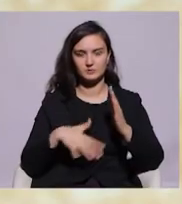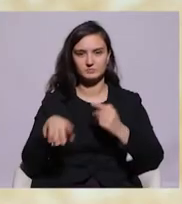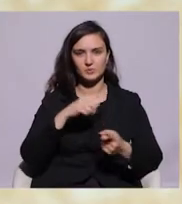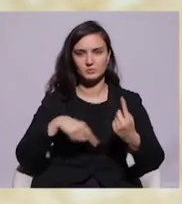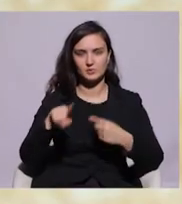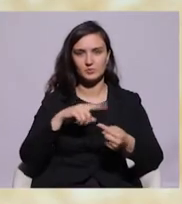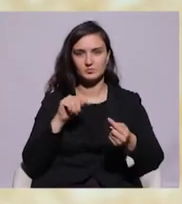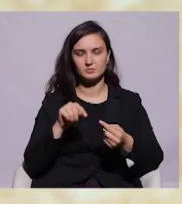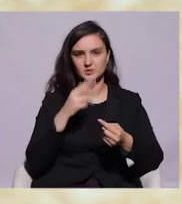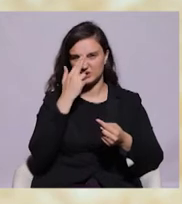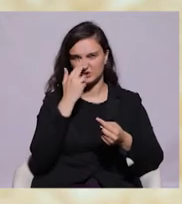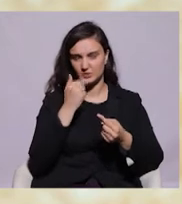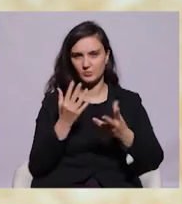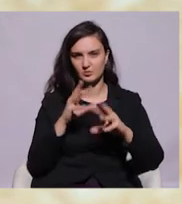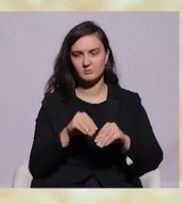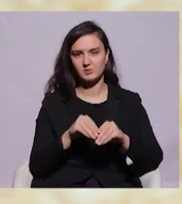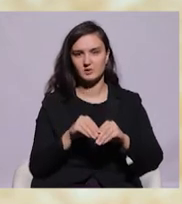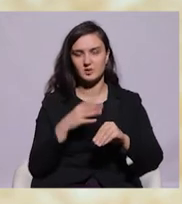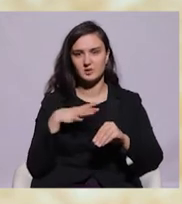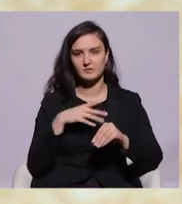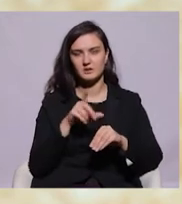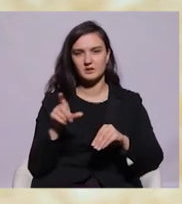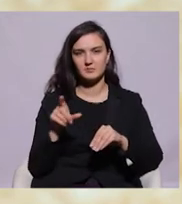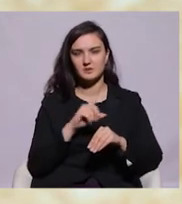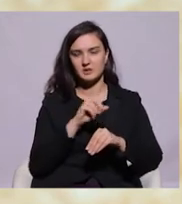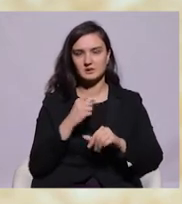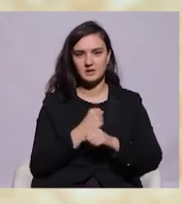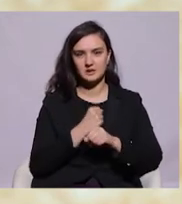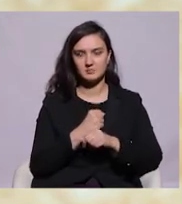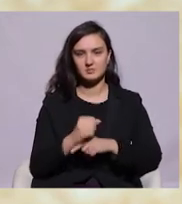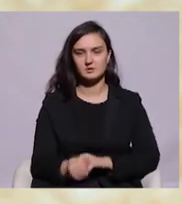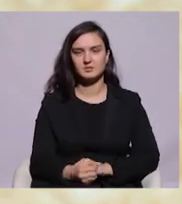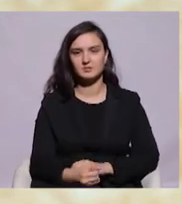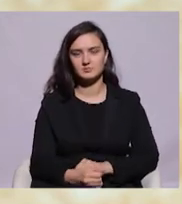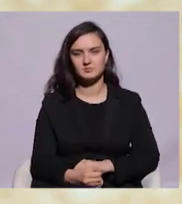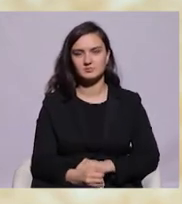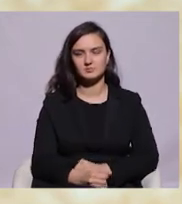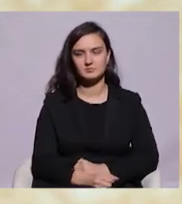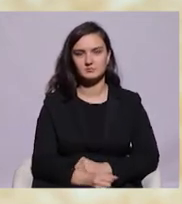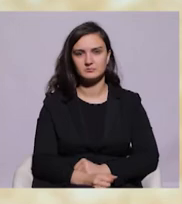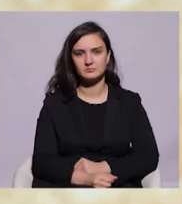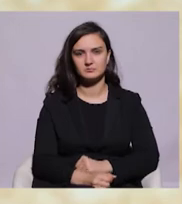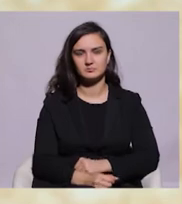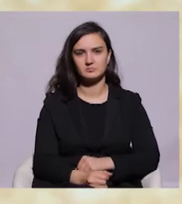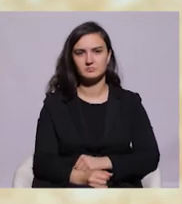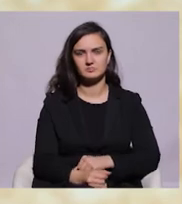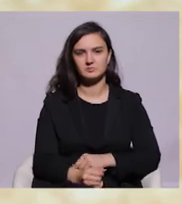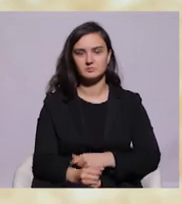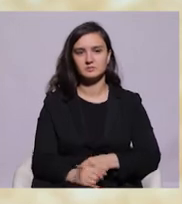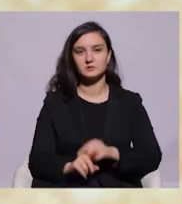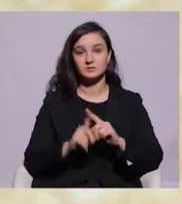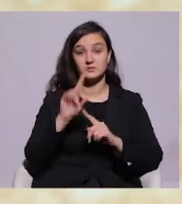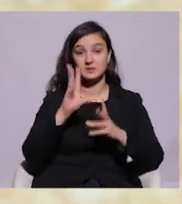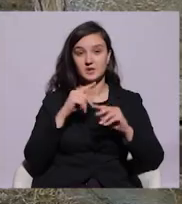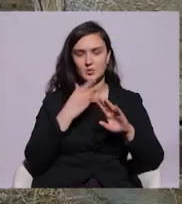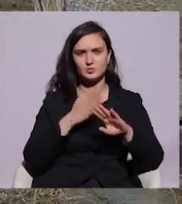სოფლის მეურნეობის დარგებთან შეგუებაც ამოწყება ანუ ქართველები რა დარგებსაც მიყვებოდნენ ანუ ალღო ვერ აუღეს და თავიდან გაუჭირდათ ამ ყველაფერთან